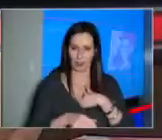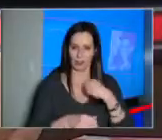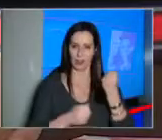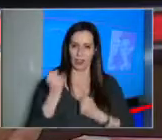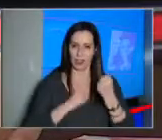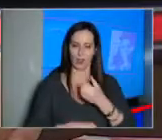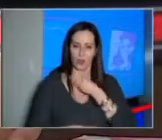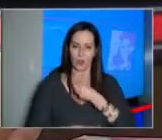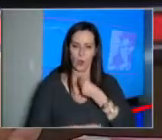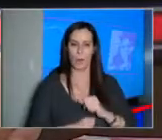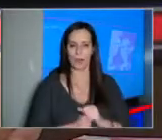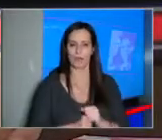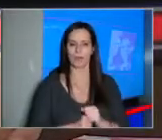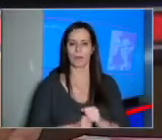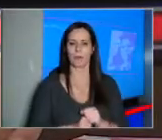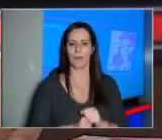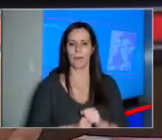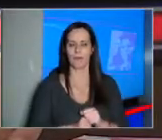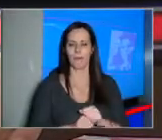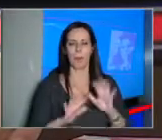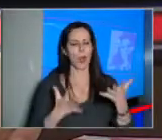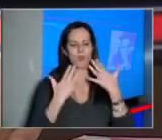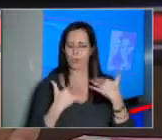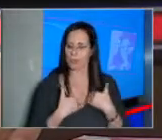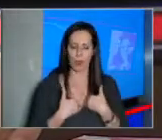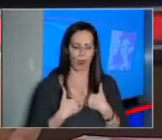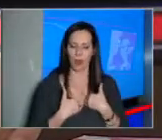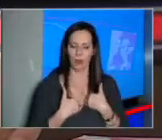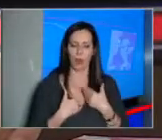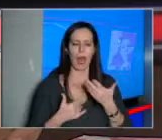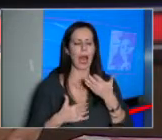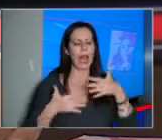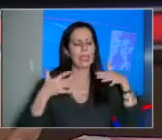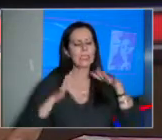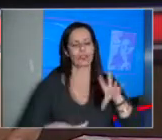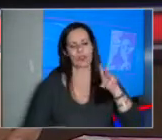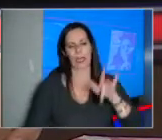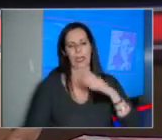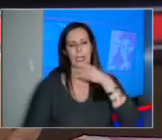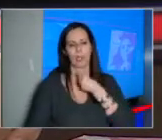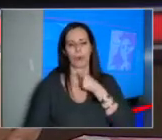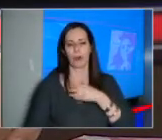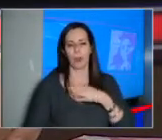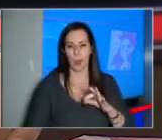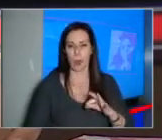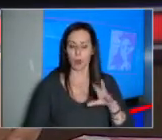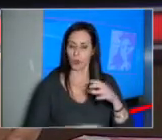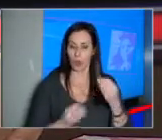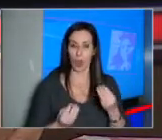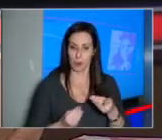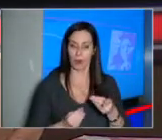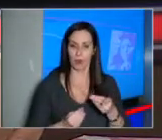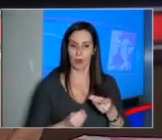נהג ממוצא אתיופי. מה שהוא סיפר לי בדרך על הגזענות שהוא נתקל בה, נשמתי פחר שיש הרבה